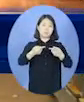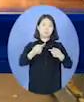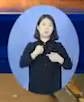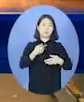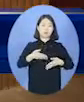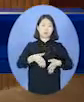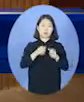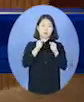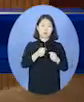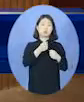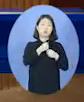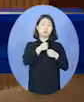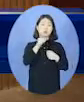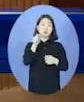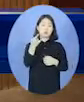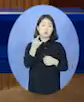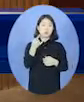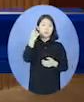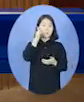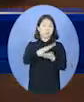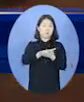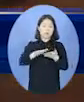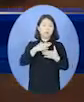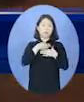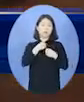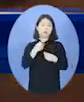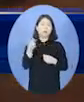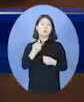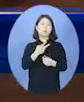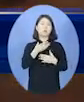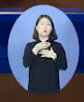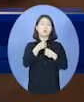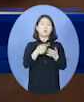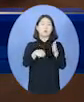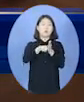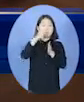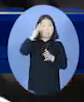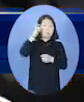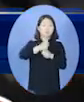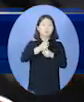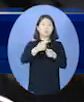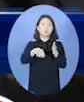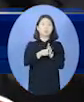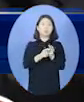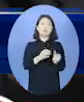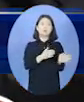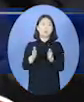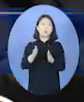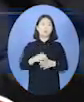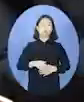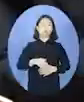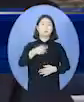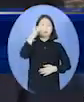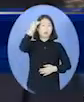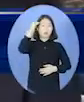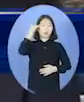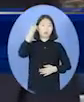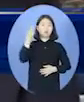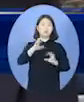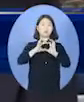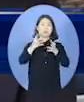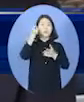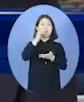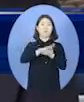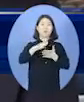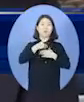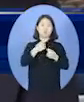열렸는데요. 향군의 결속과 자유평화 수호제재 유지 등 안보의식 확립을 위해 마련됐습니다.